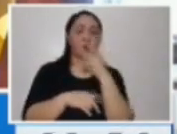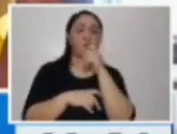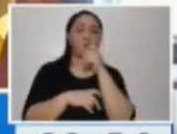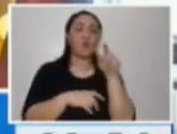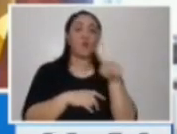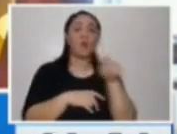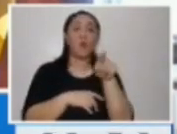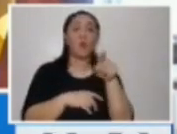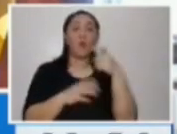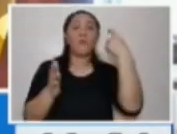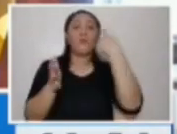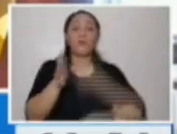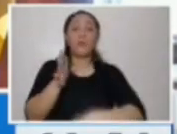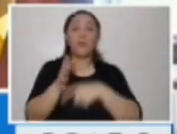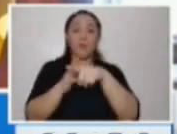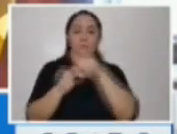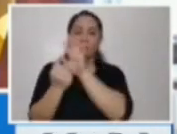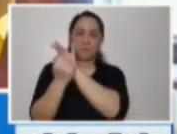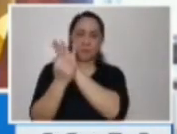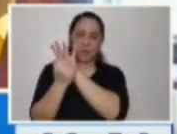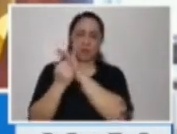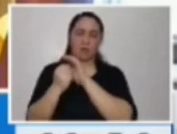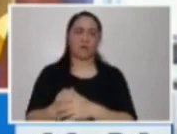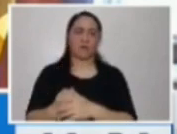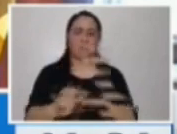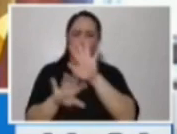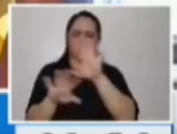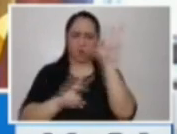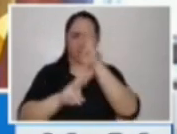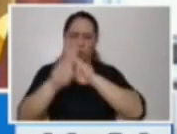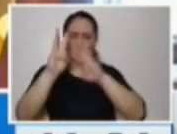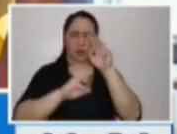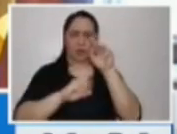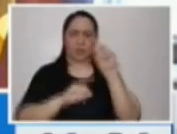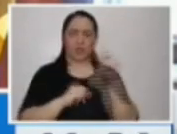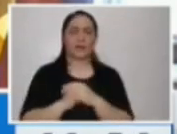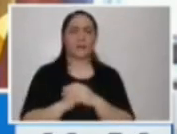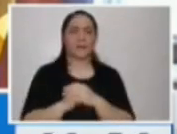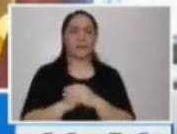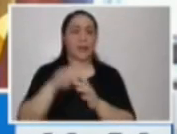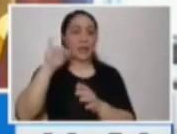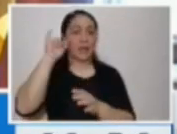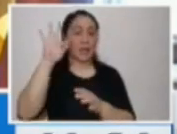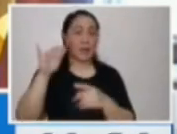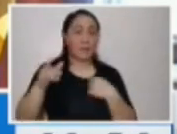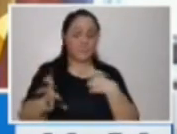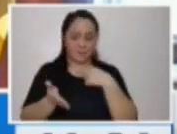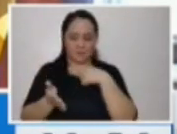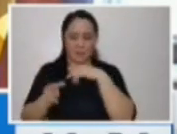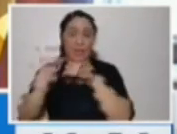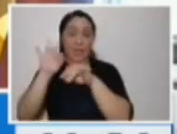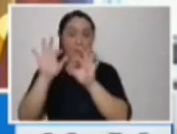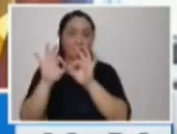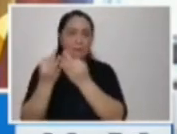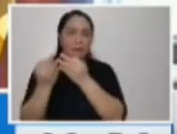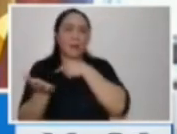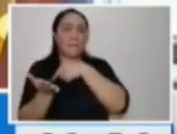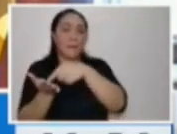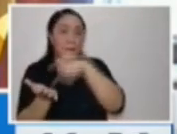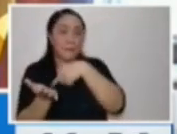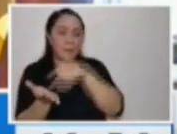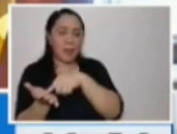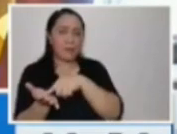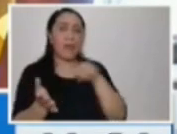yung ating naghihirap na mga kababayan. Ngayon, as to the funds of PhilHealth, we have enough